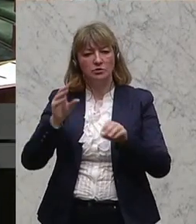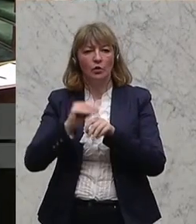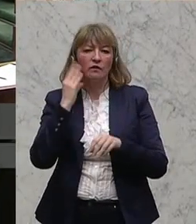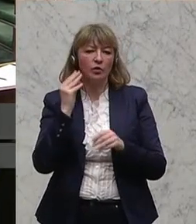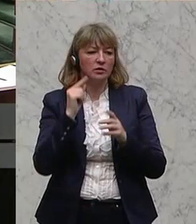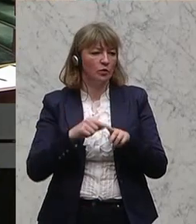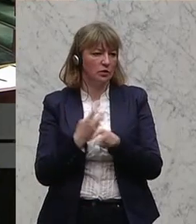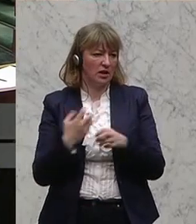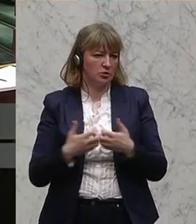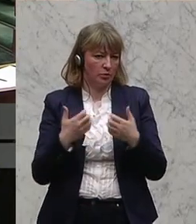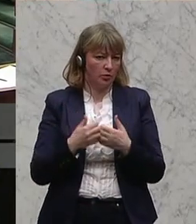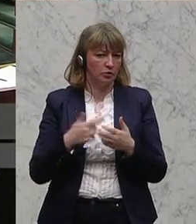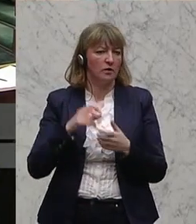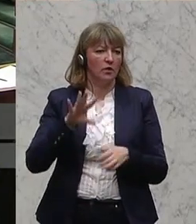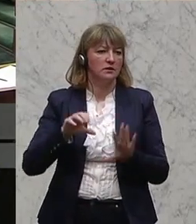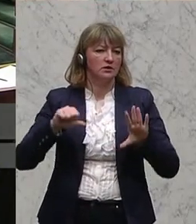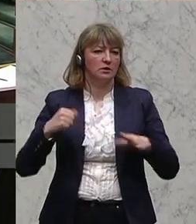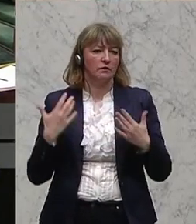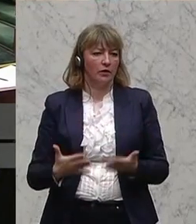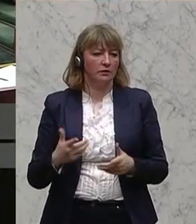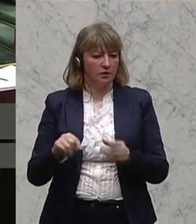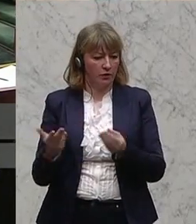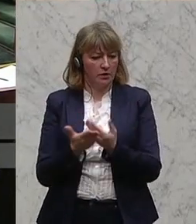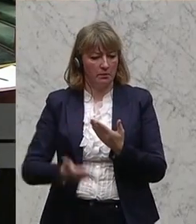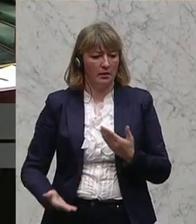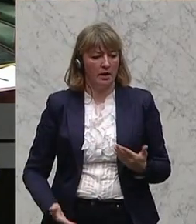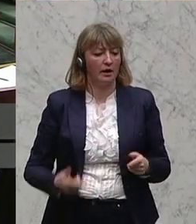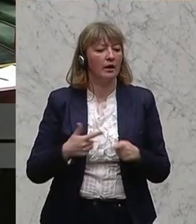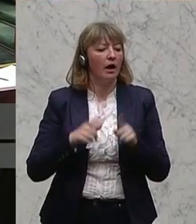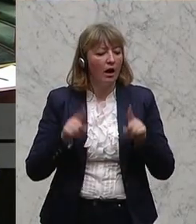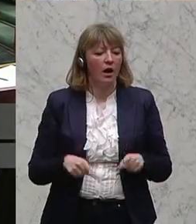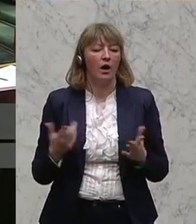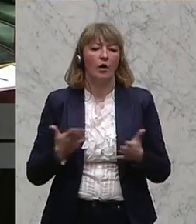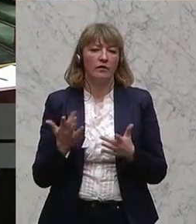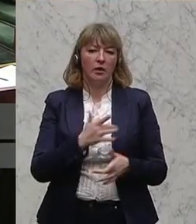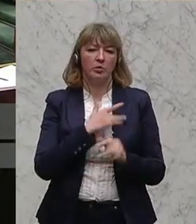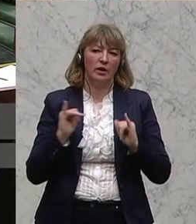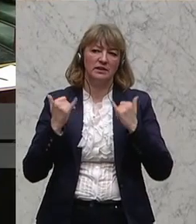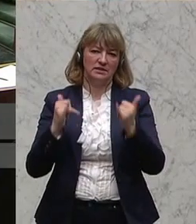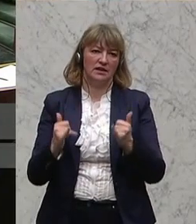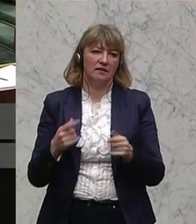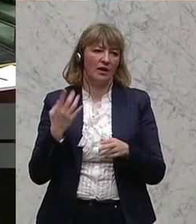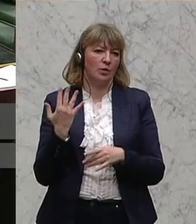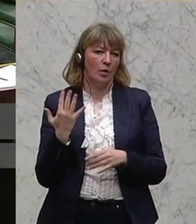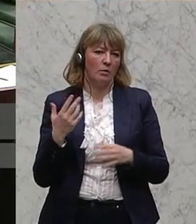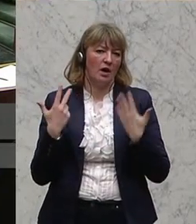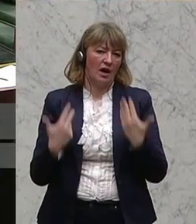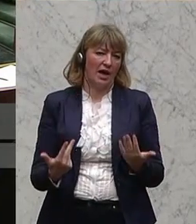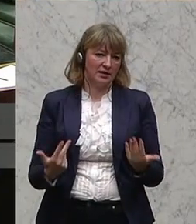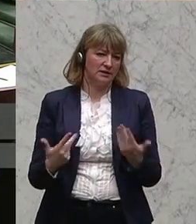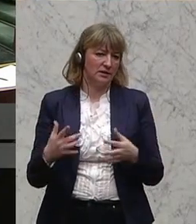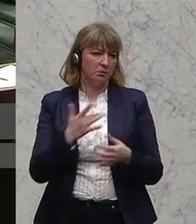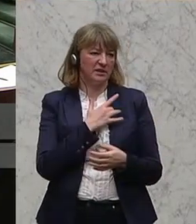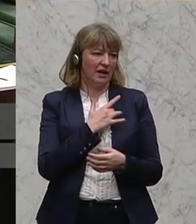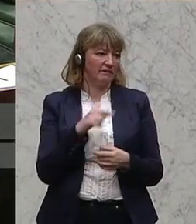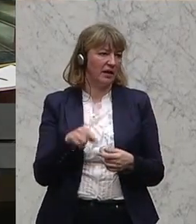Vorteilen führen die Unterstützer auch die Lebensmittelsicherheit, die hohen Produktionsstandards sowie die gute Qualität von österreichischen